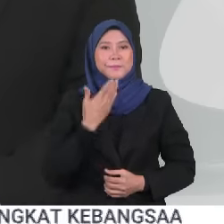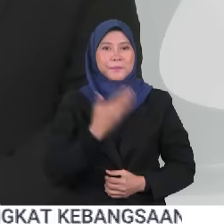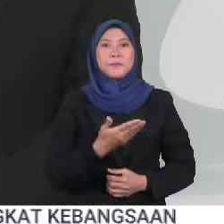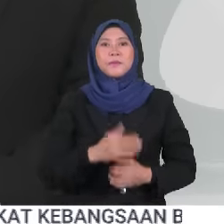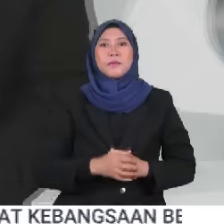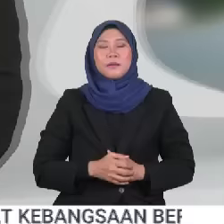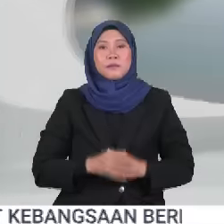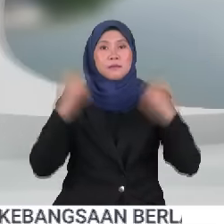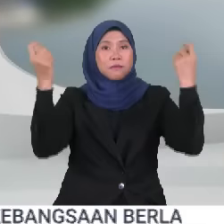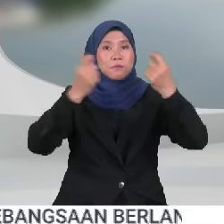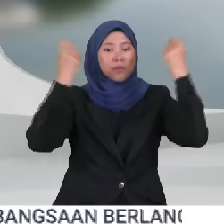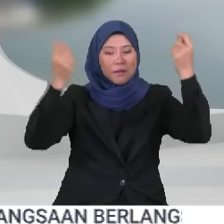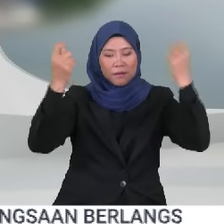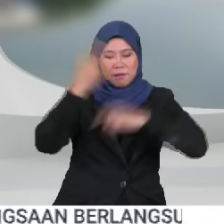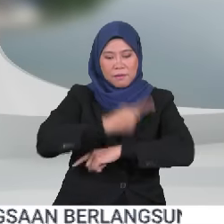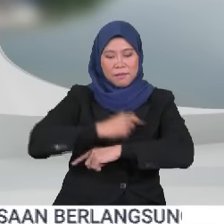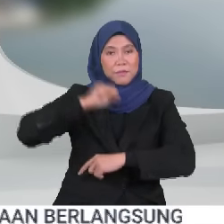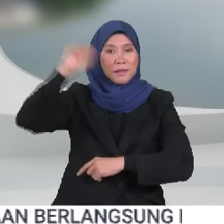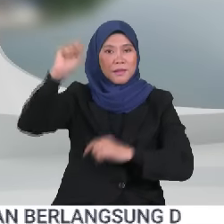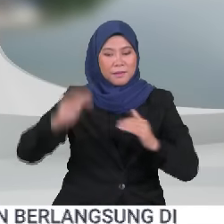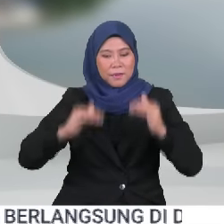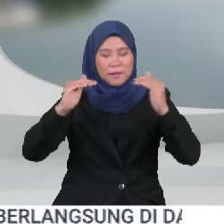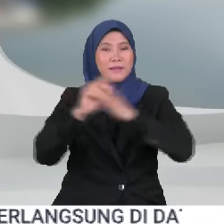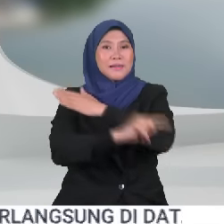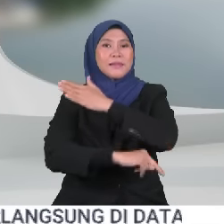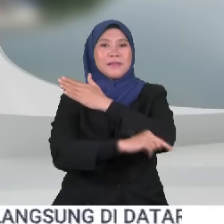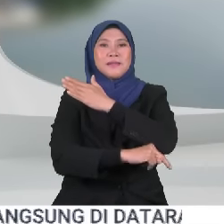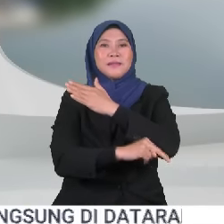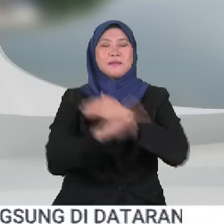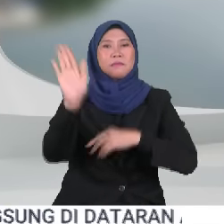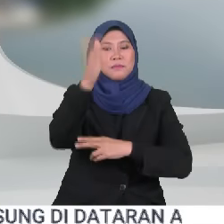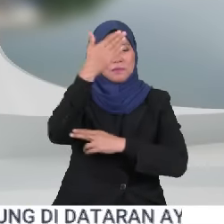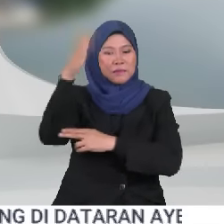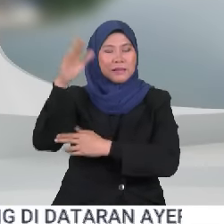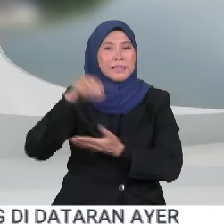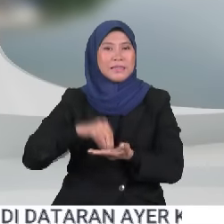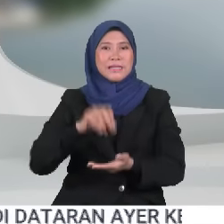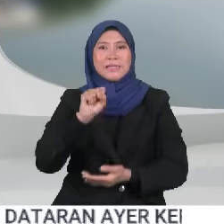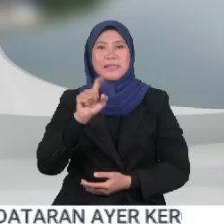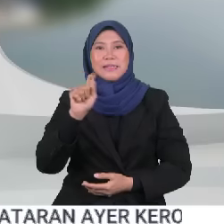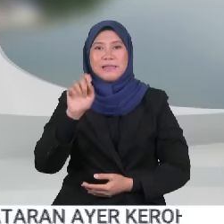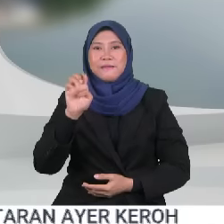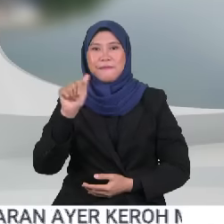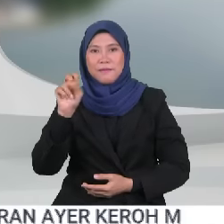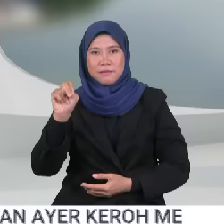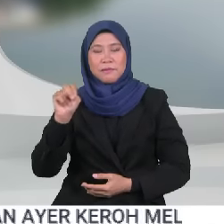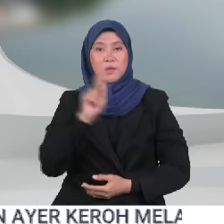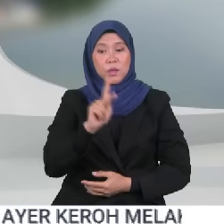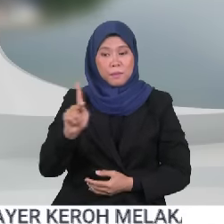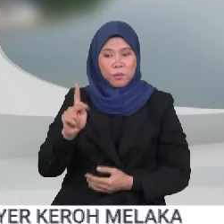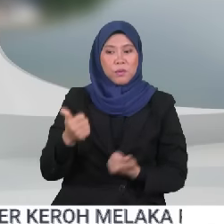Han sambutan hari kebangsaan peringkat negeri yang berlangsung di dataran pantai Raya Jalan Tol Stevens Kota Kinabalu